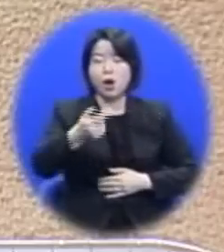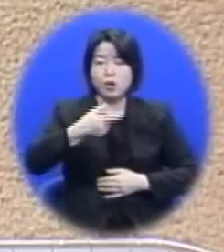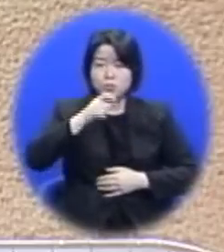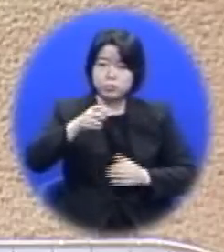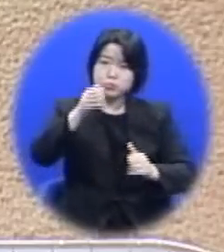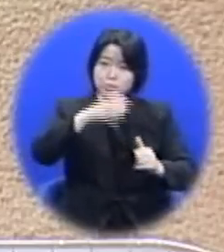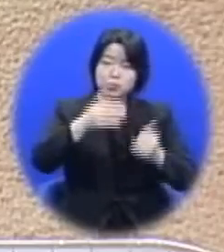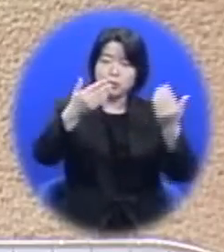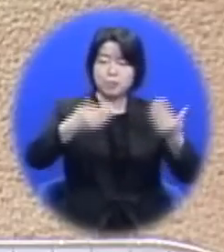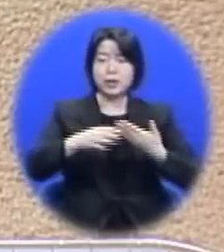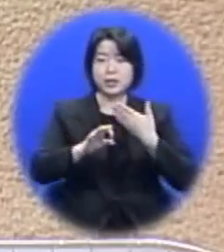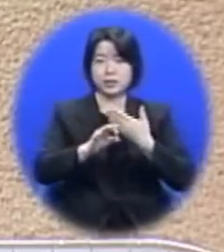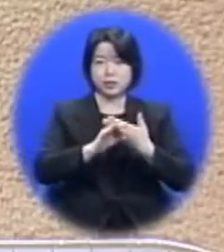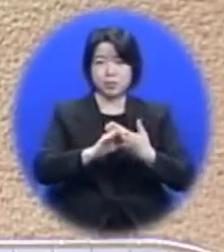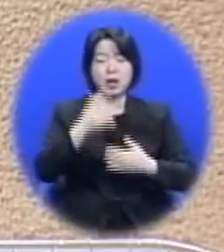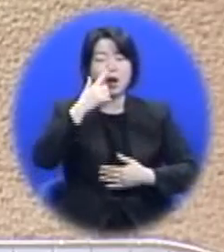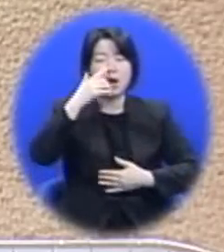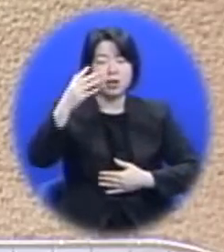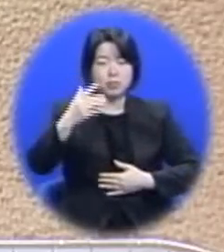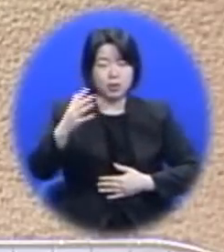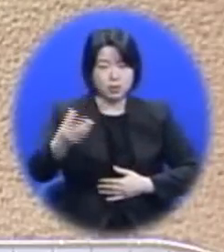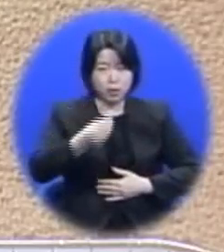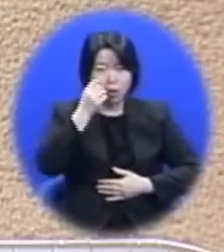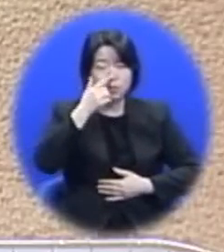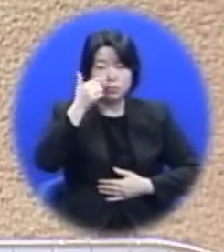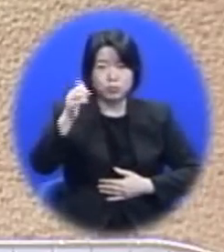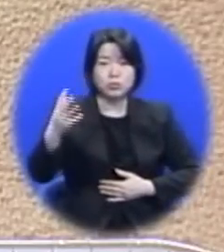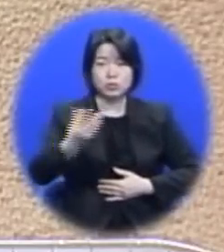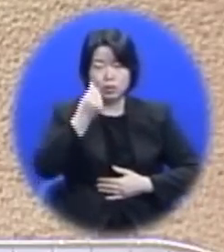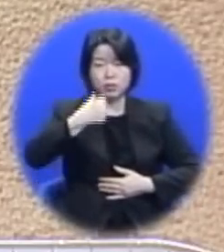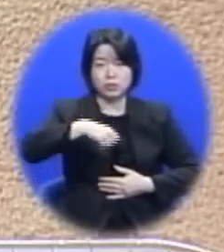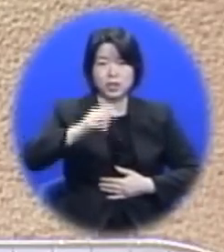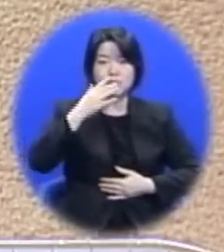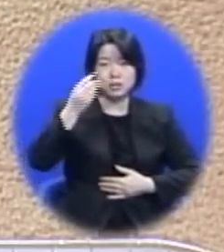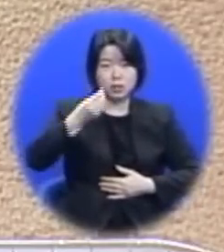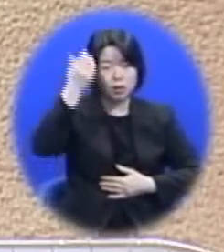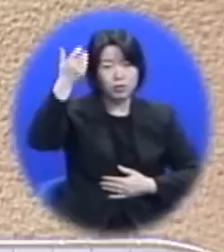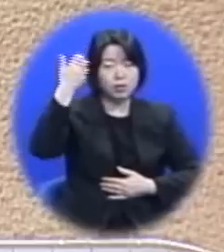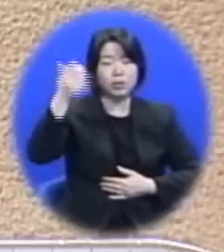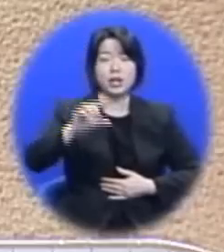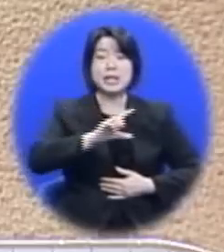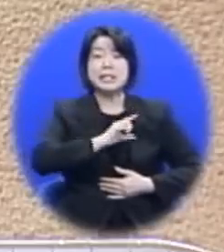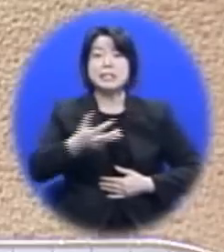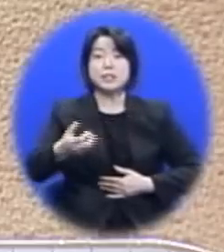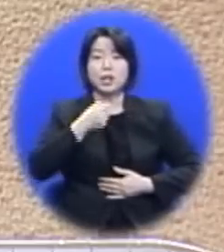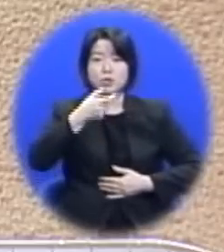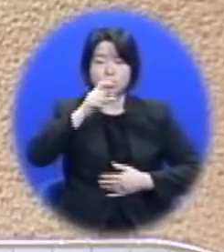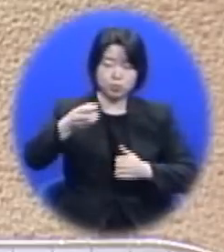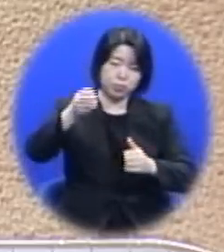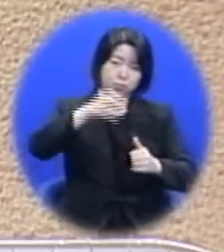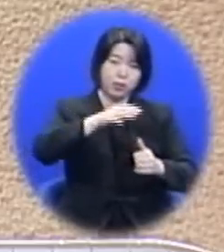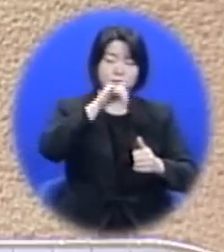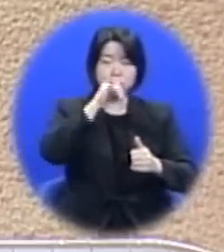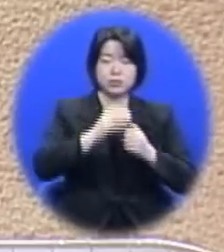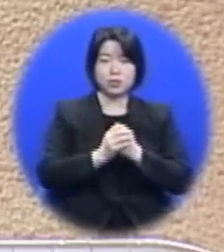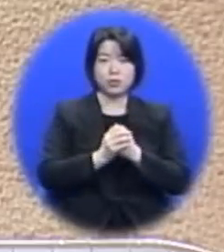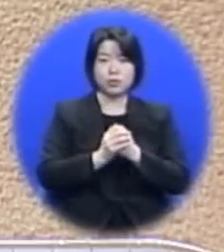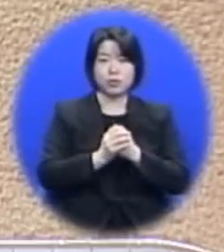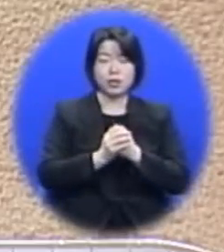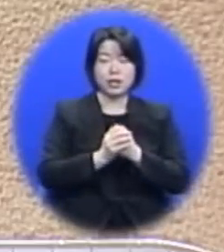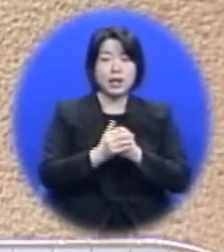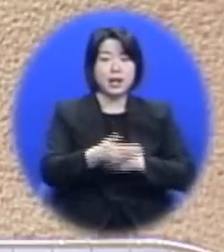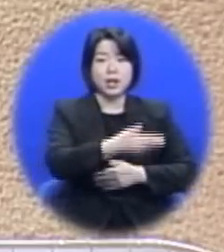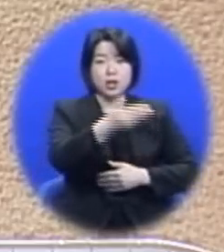다 성부와 성자와 성령의 이름으로 세례를 받으신 거예요. 그 말은 여러분이 세례 받을 때